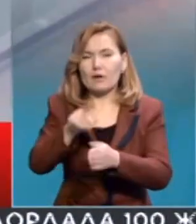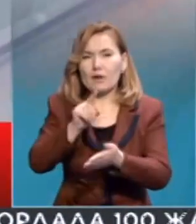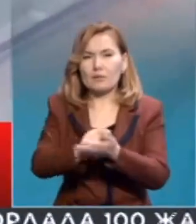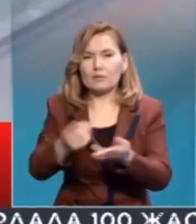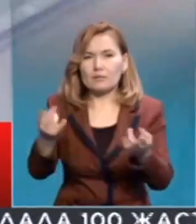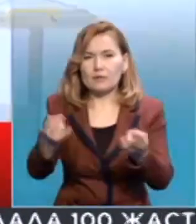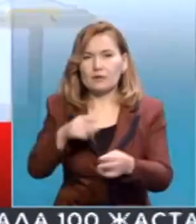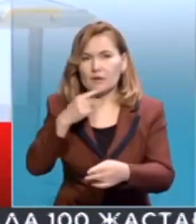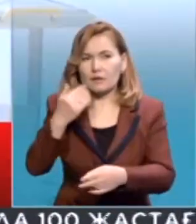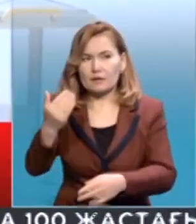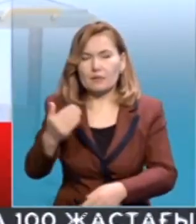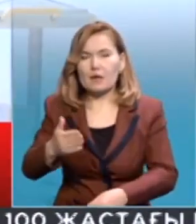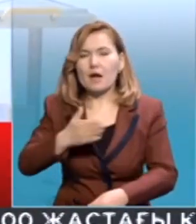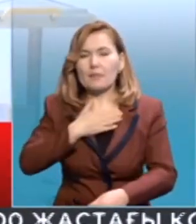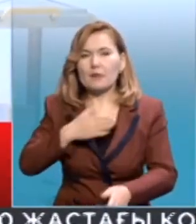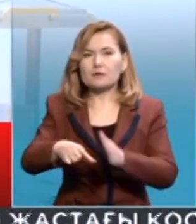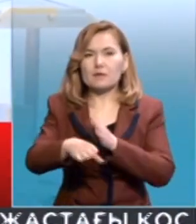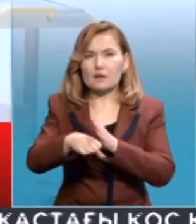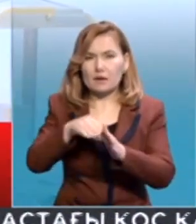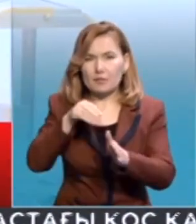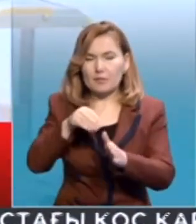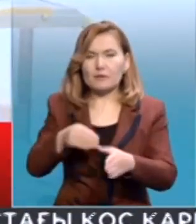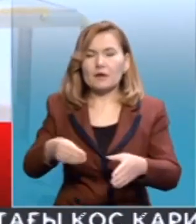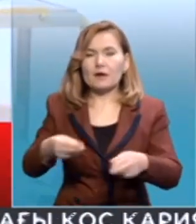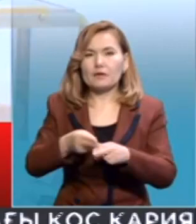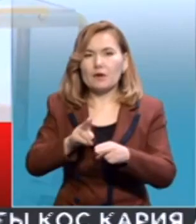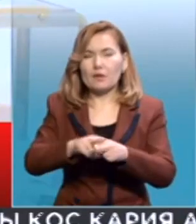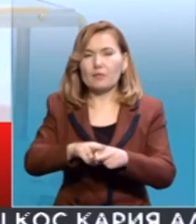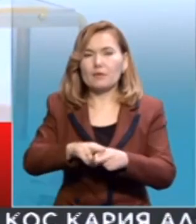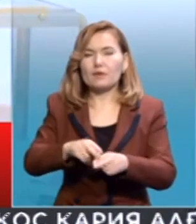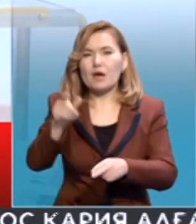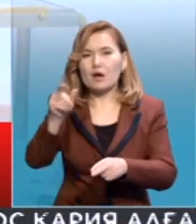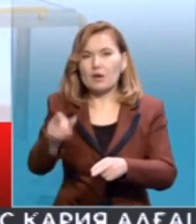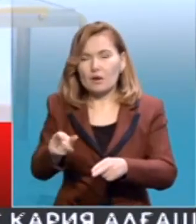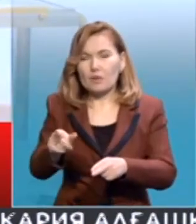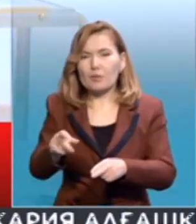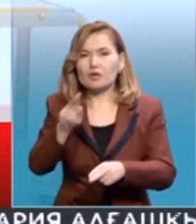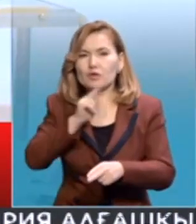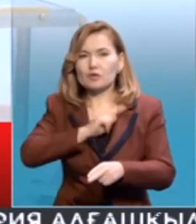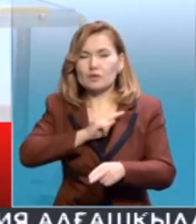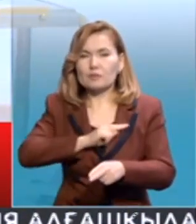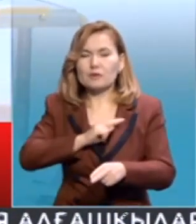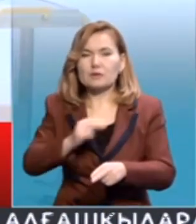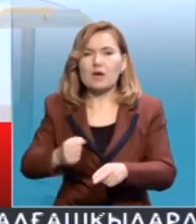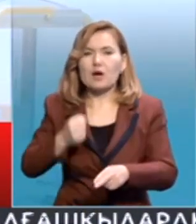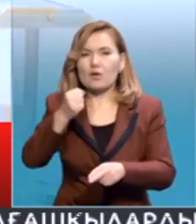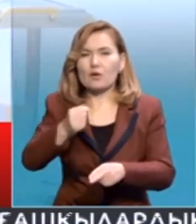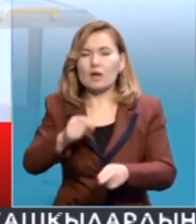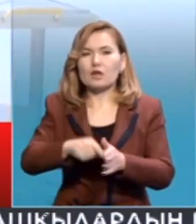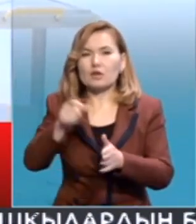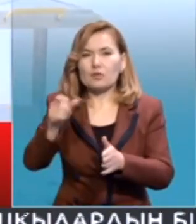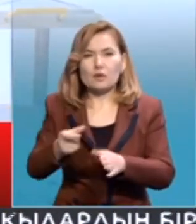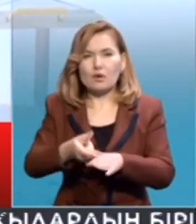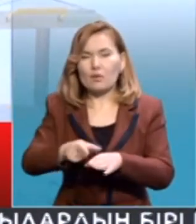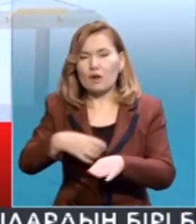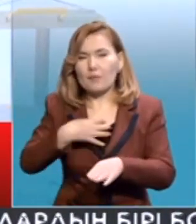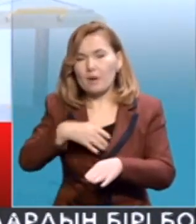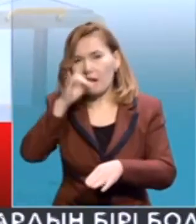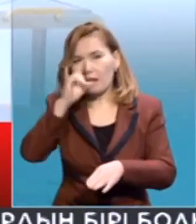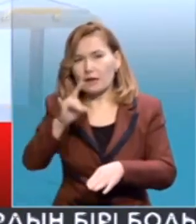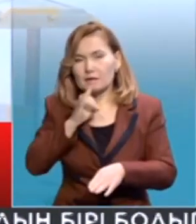міндеттімін дейді. Біз таңдап жатқан кандидаттардың ролі өте маңызды. Соларға қарап, біздің Қазақстан